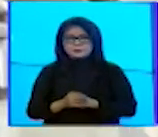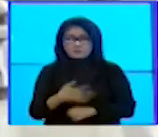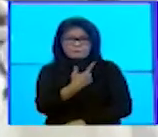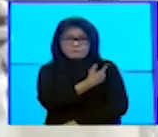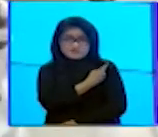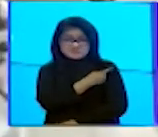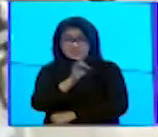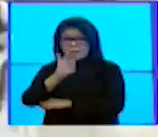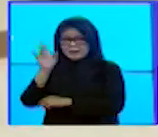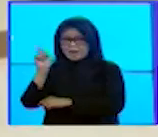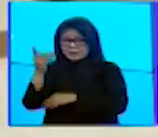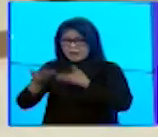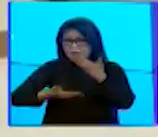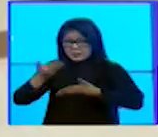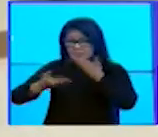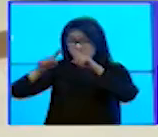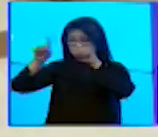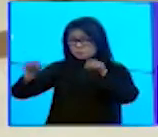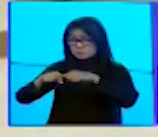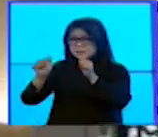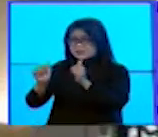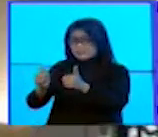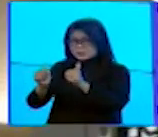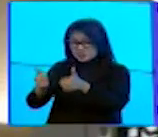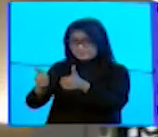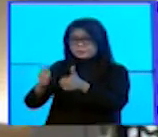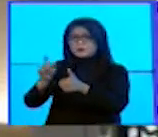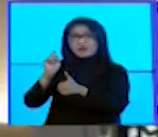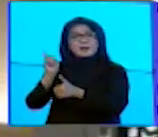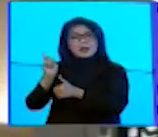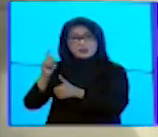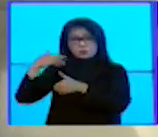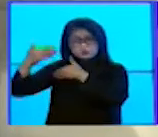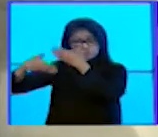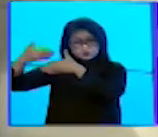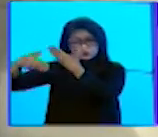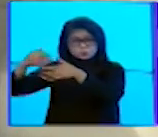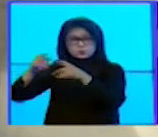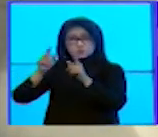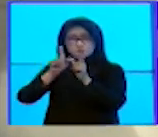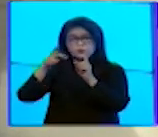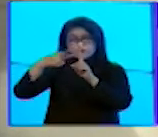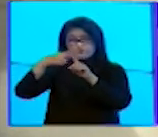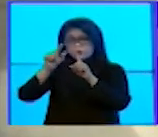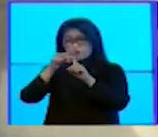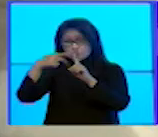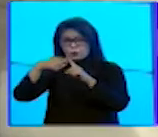dokumen dan layanan jemaah terus dipersiapkan. Jika dihitung hingga pelaksanaan wukuf di Arafah, maka waktunya hanya